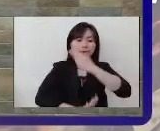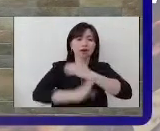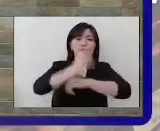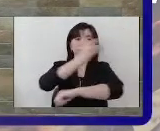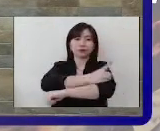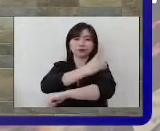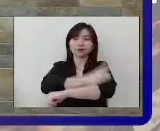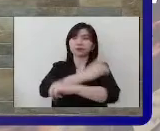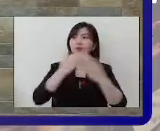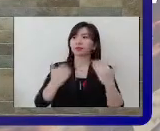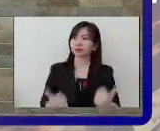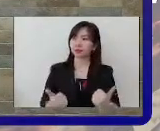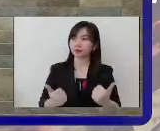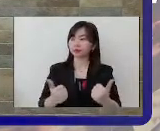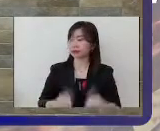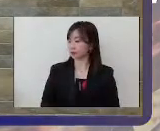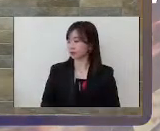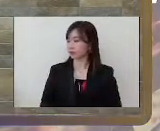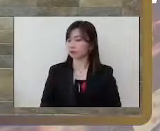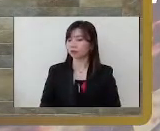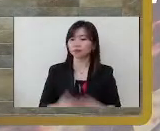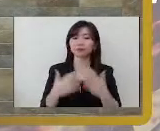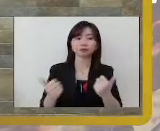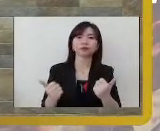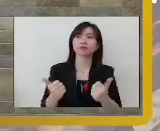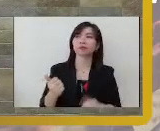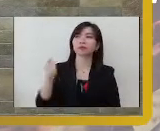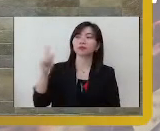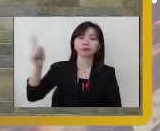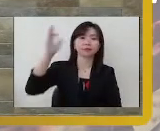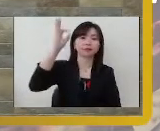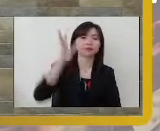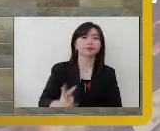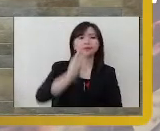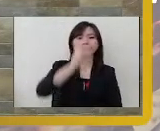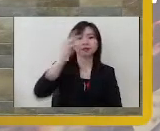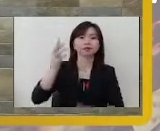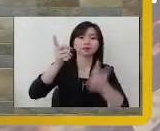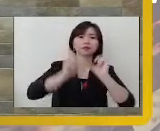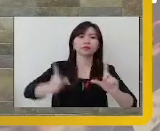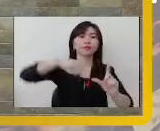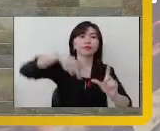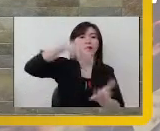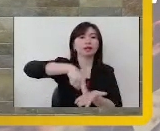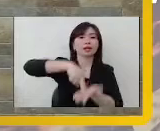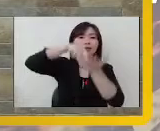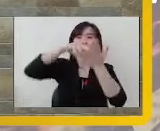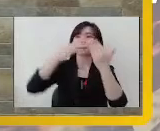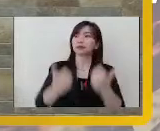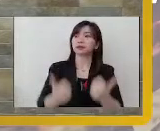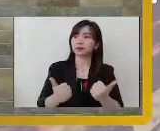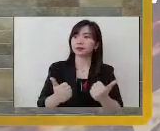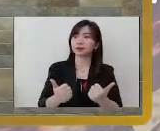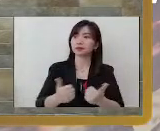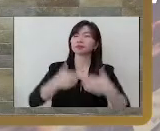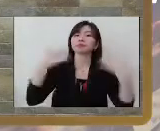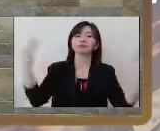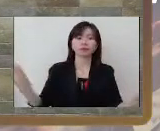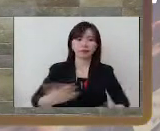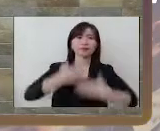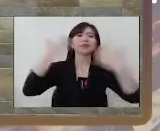Makilika, and give us the word of God. All right. Let's all stand, please. Happy